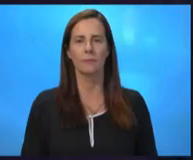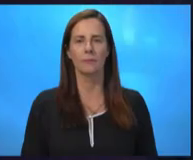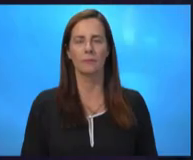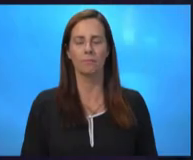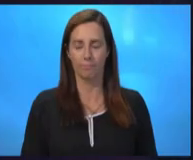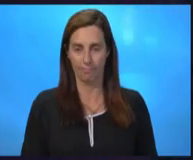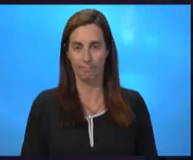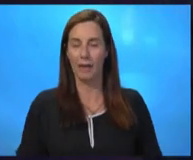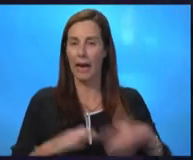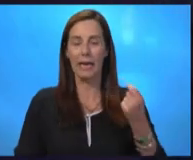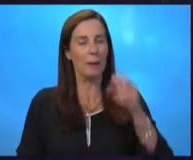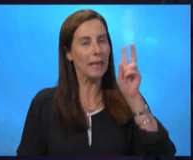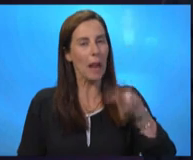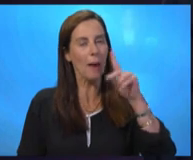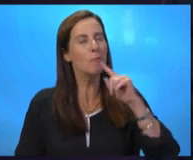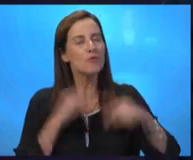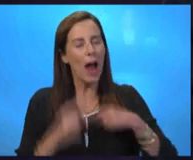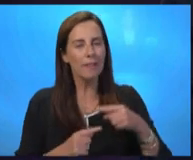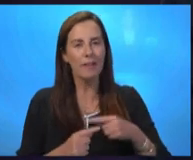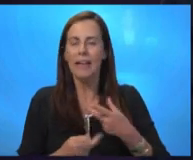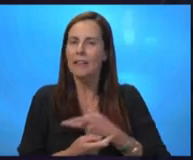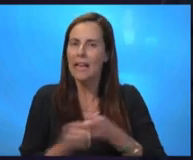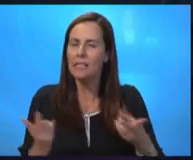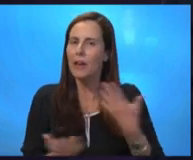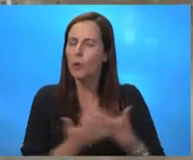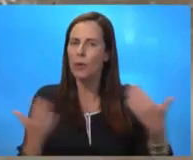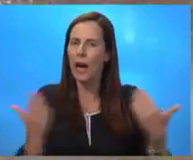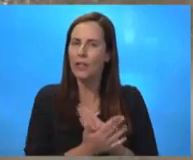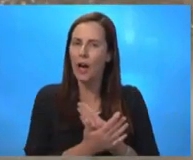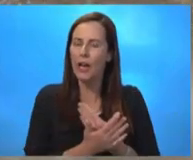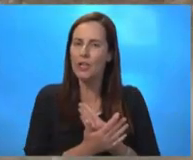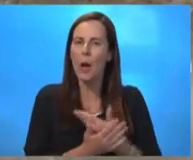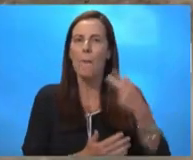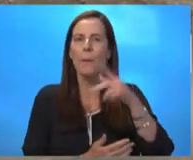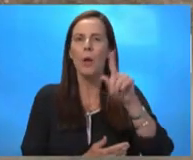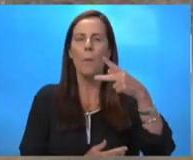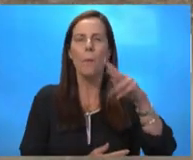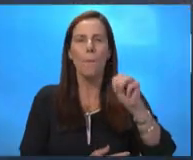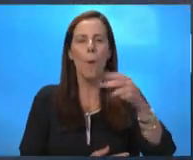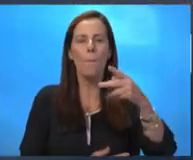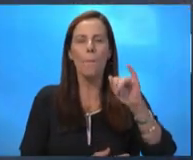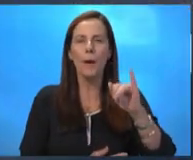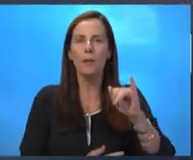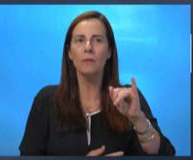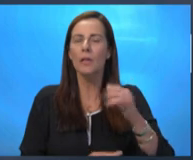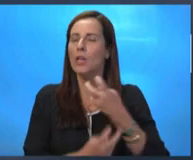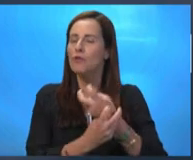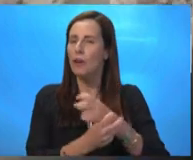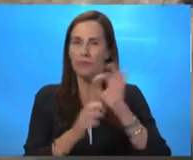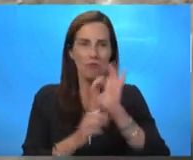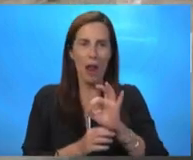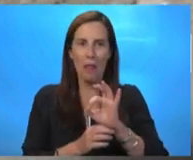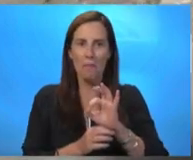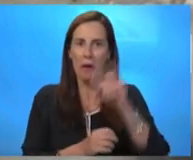אחרי כמעט 2,000 שנה נחשפת עדות חדשה מפומפיי. מדובר בשלד ששייך לפי הערכות